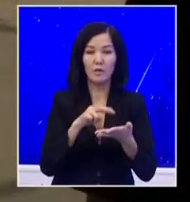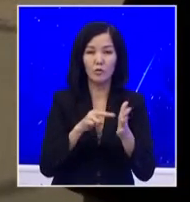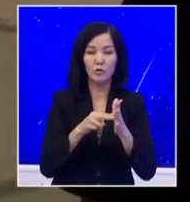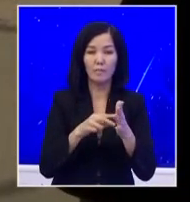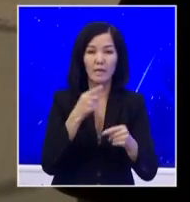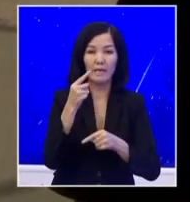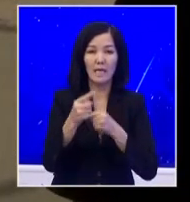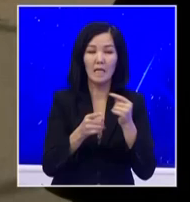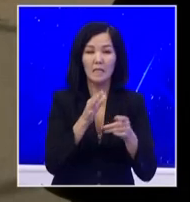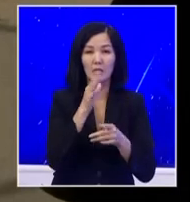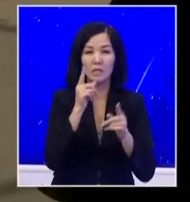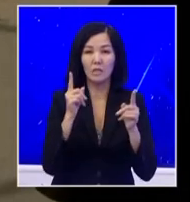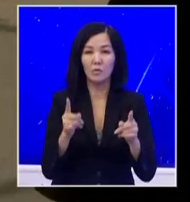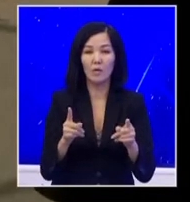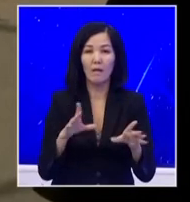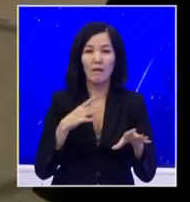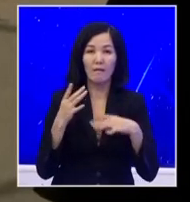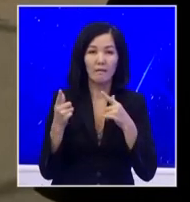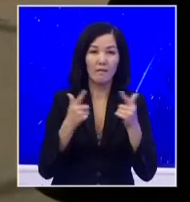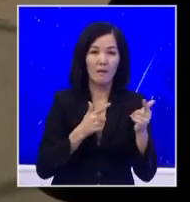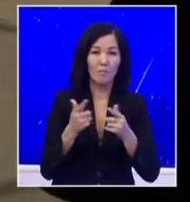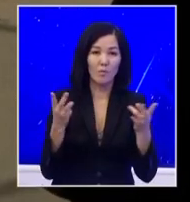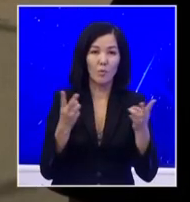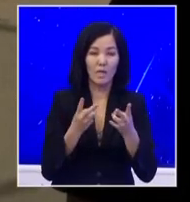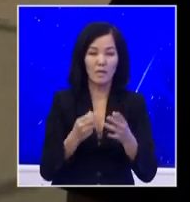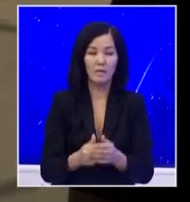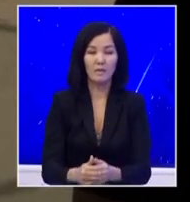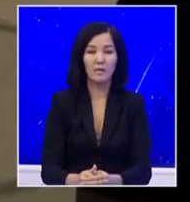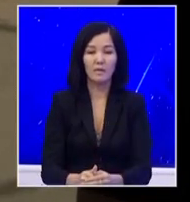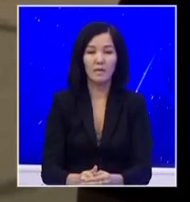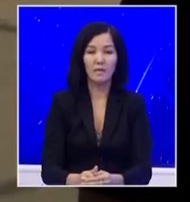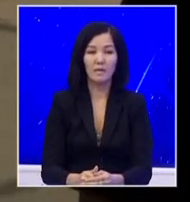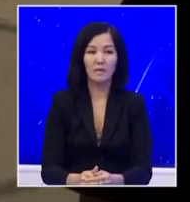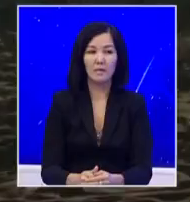сезонға ол қыздар дайын болу керек, командамыз дайын болу керек.